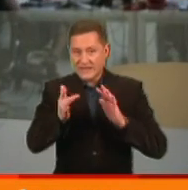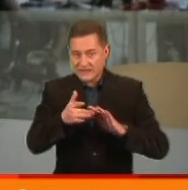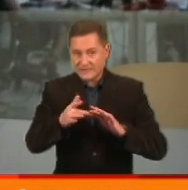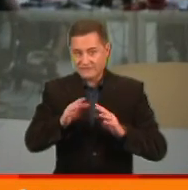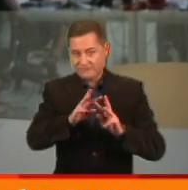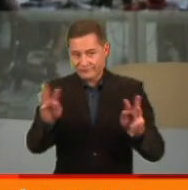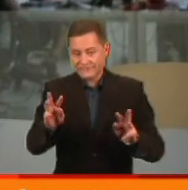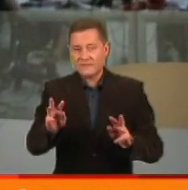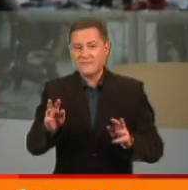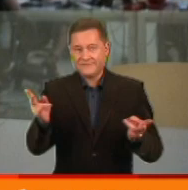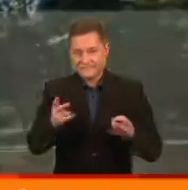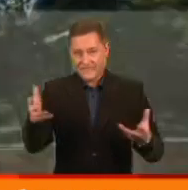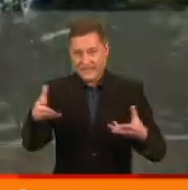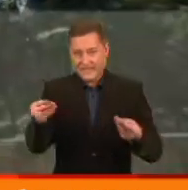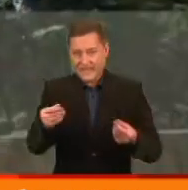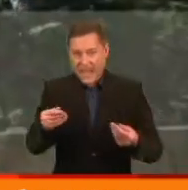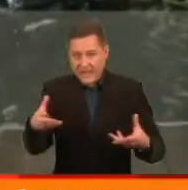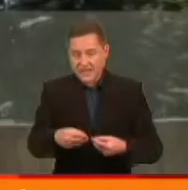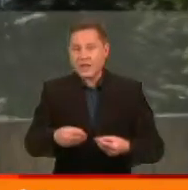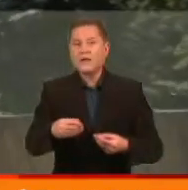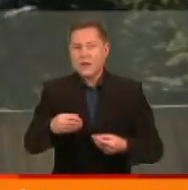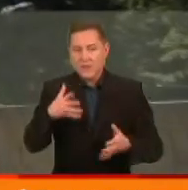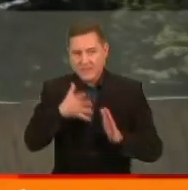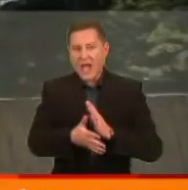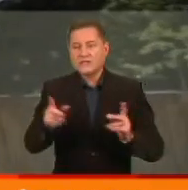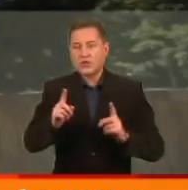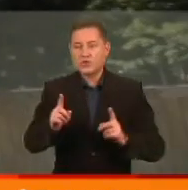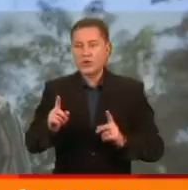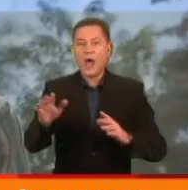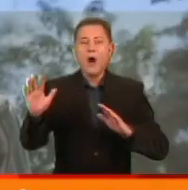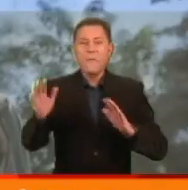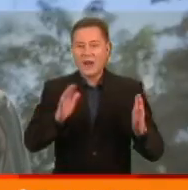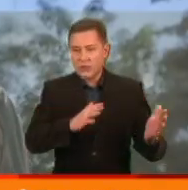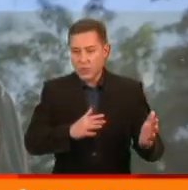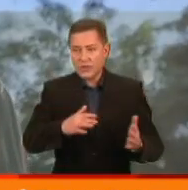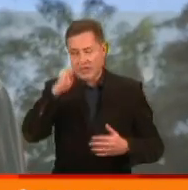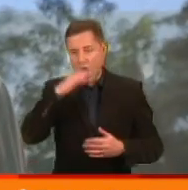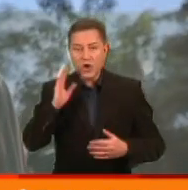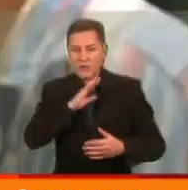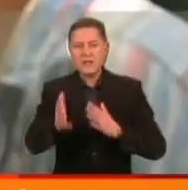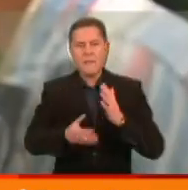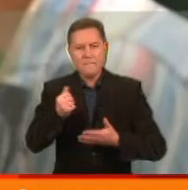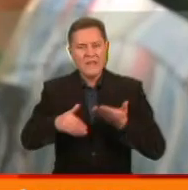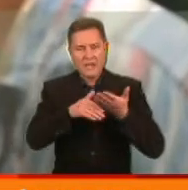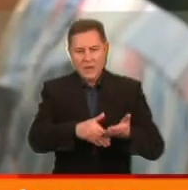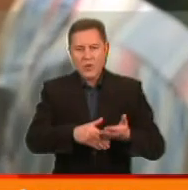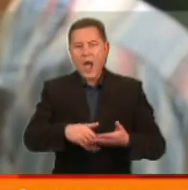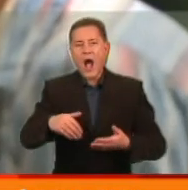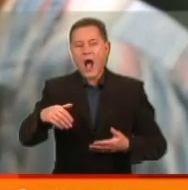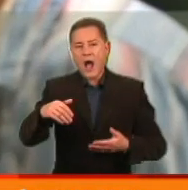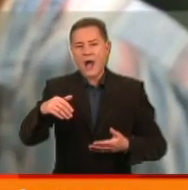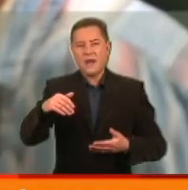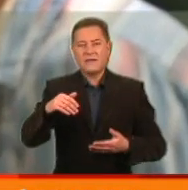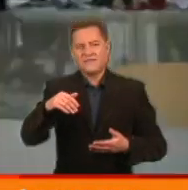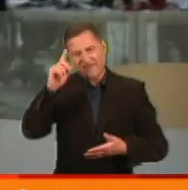що щось відбувається, щось є. Родина, надто батько, Влада підтримували, але в успіх, як хлопець сам зізнається, вірили